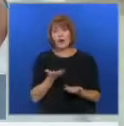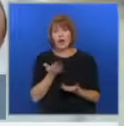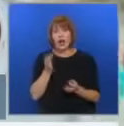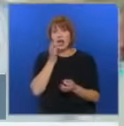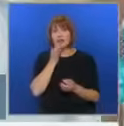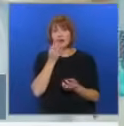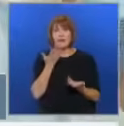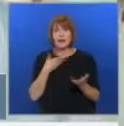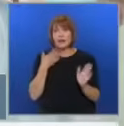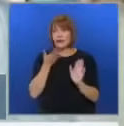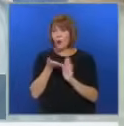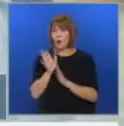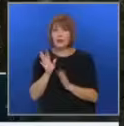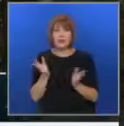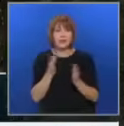да се прибира.